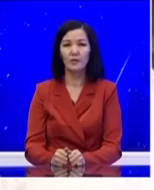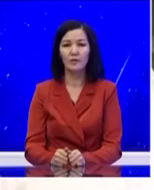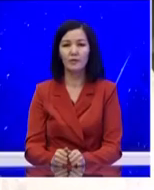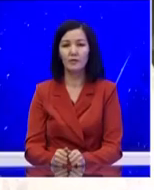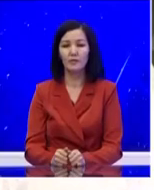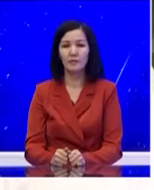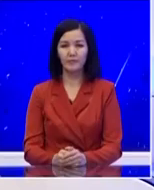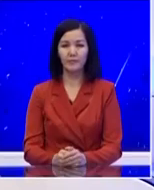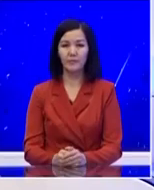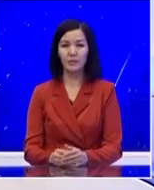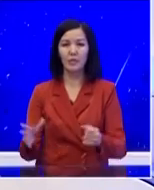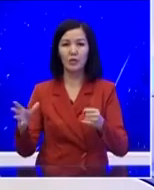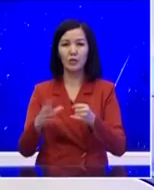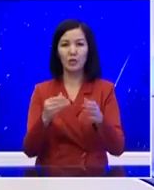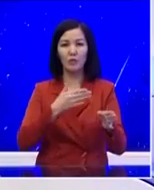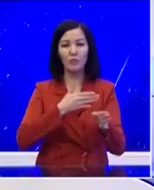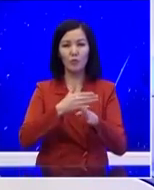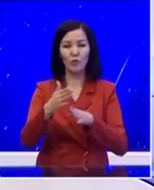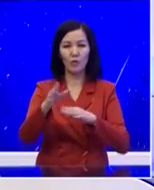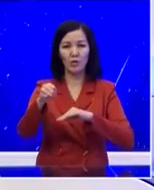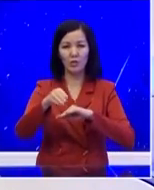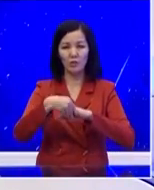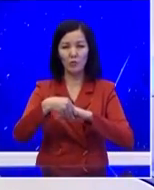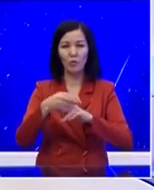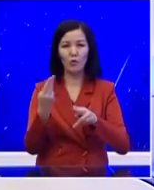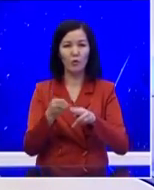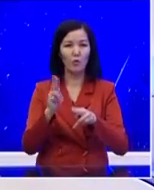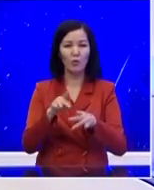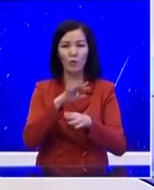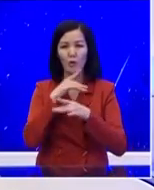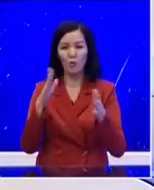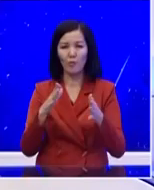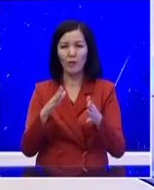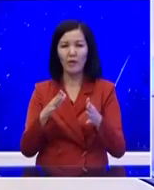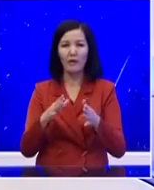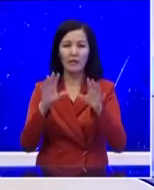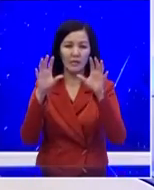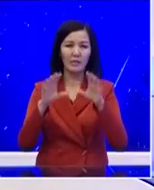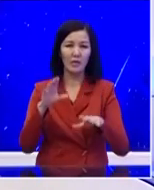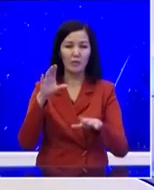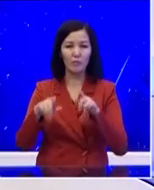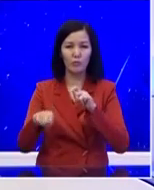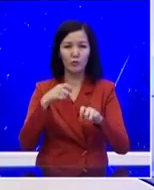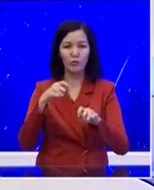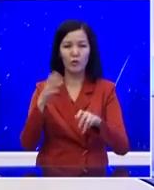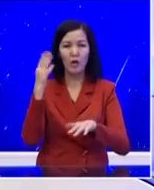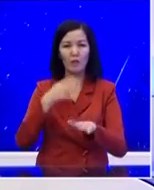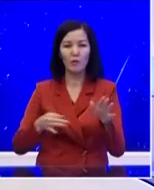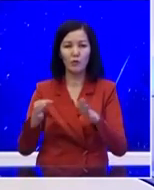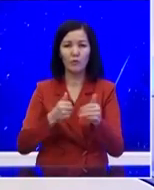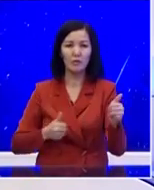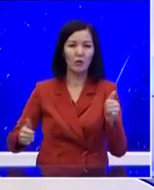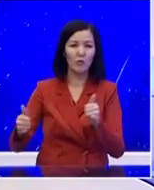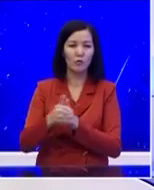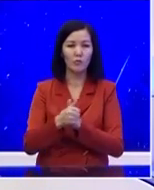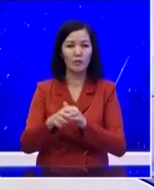ауданынан. Жер үлестіруде жемқорлық тыйылмай тұр. Саладағы заң бұзушылық бойынша Алматы облысы көш басында.